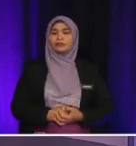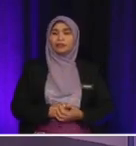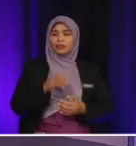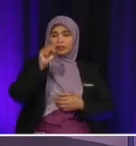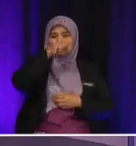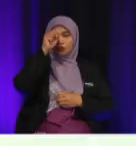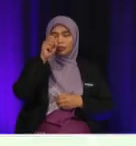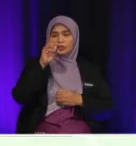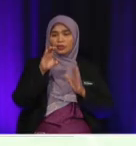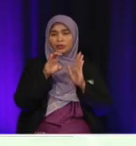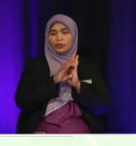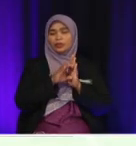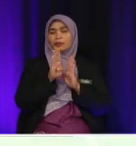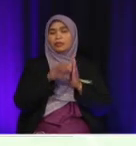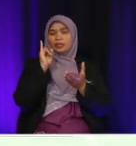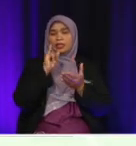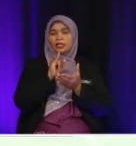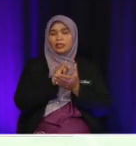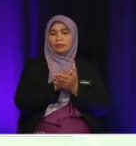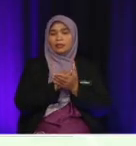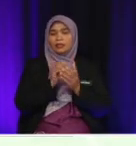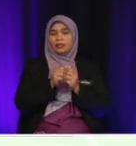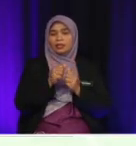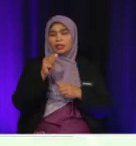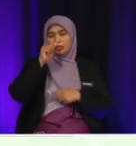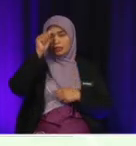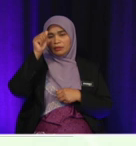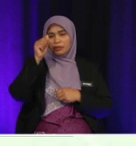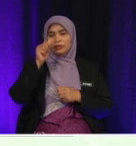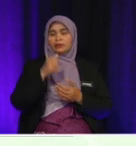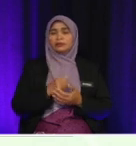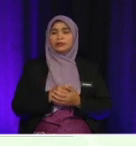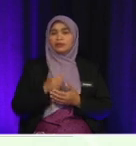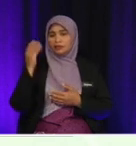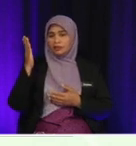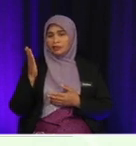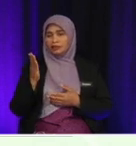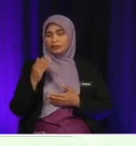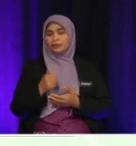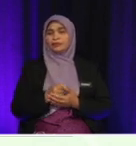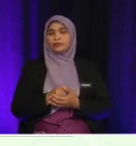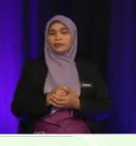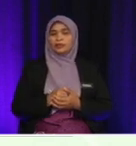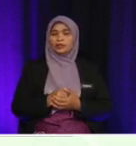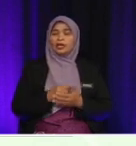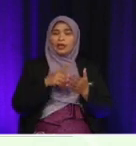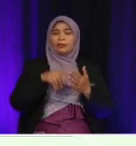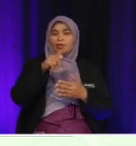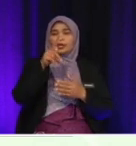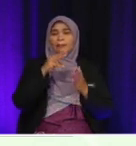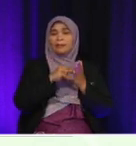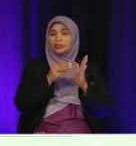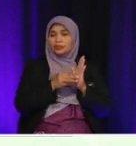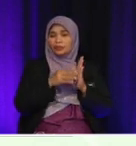ialah beriman dengan Allah ar-raqib akan melahirkan seorang hamba yang sentiasa mentaati perintah dan menjauhi larangannya Apakah maksud Allah